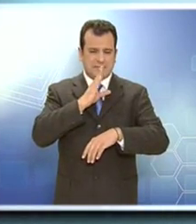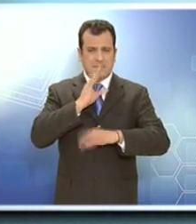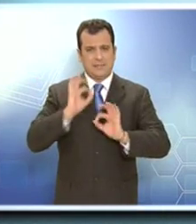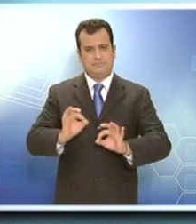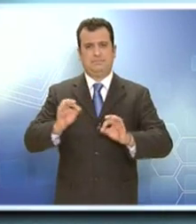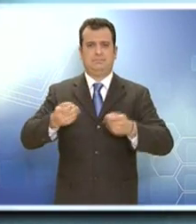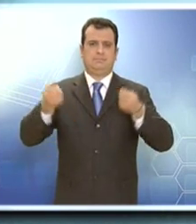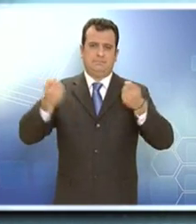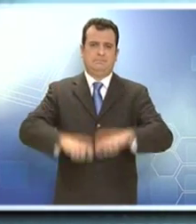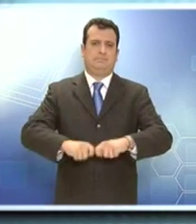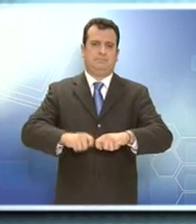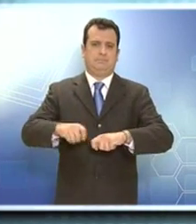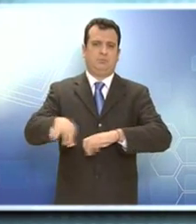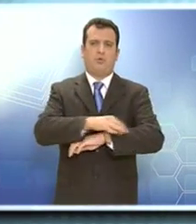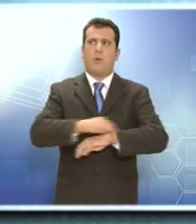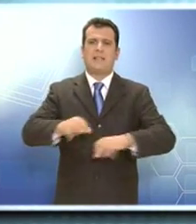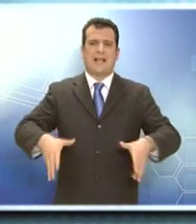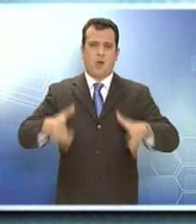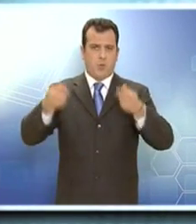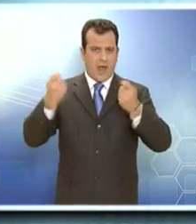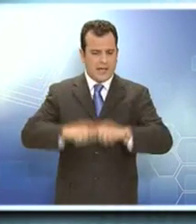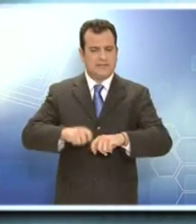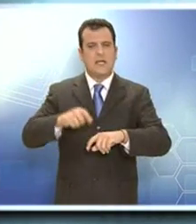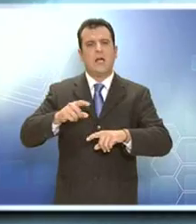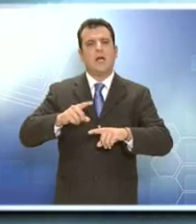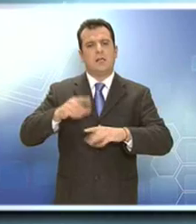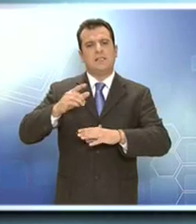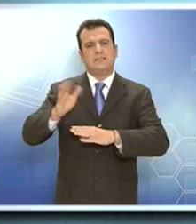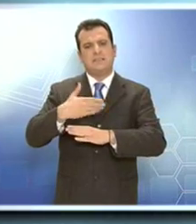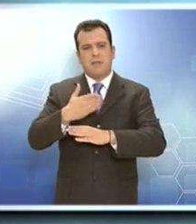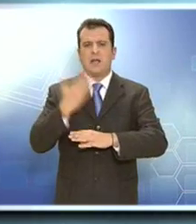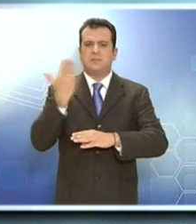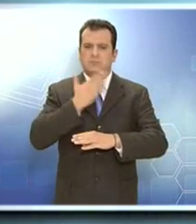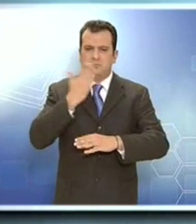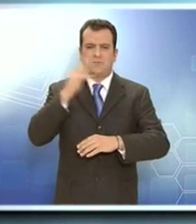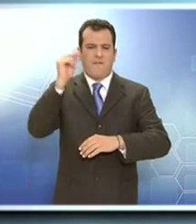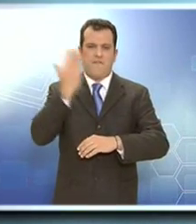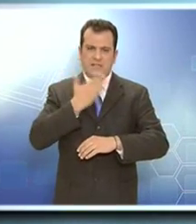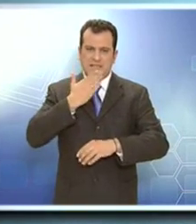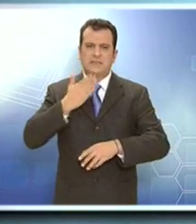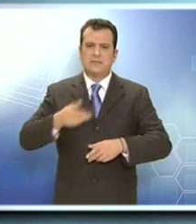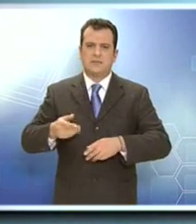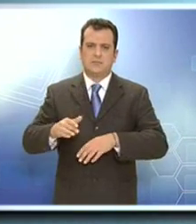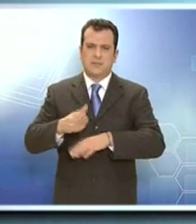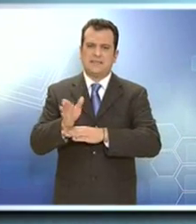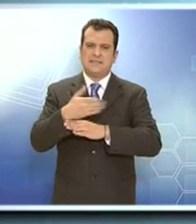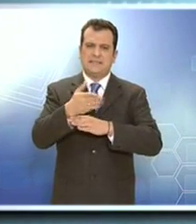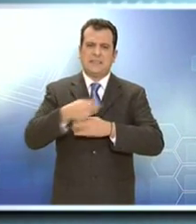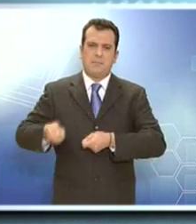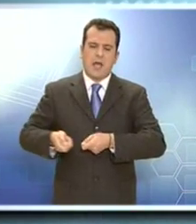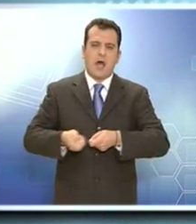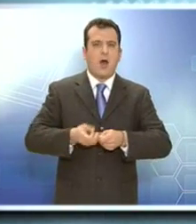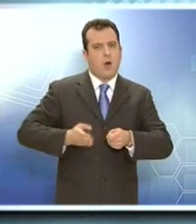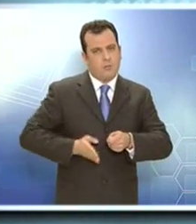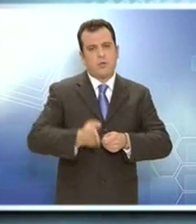που έκλεισαν οι πύλες του Πολυτεχνείου, σπουδαστές, φοιτητές την πήραν και έχουν φτάσει εδώ και αρκετή ώρα στην